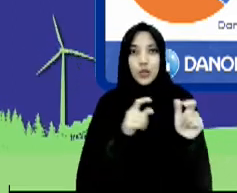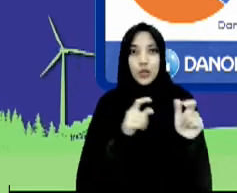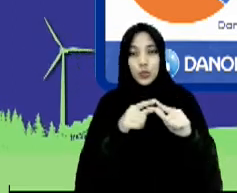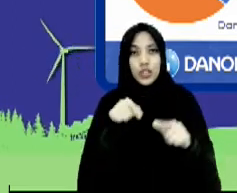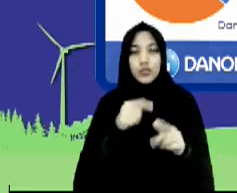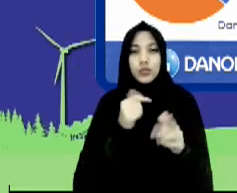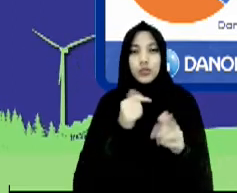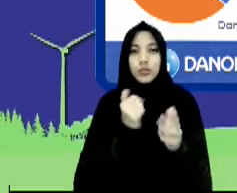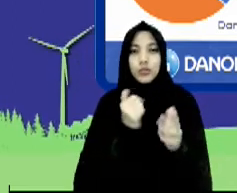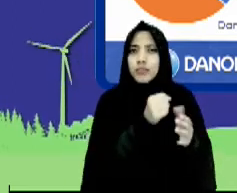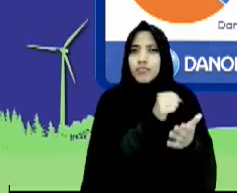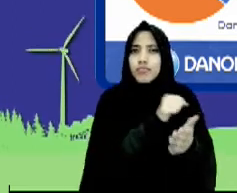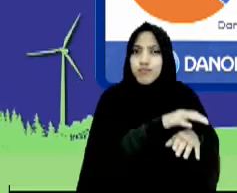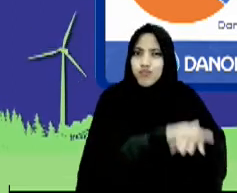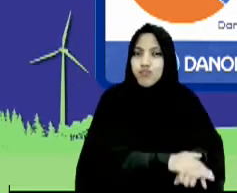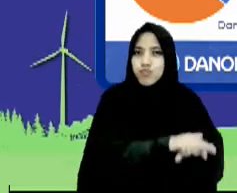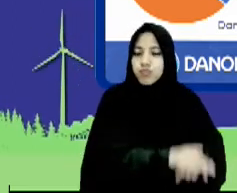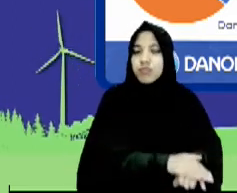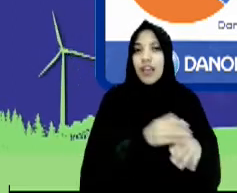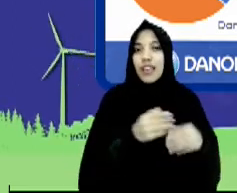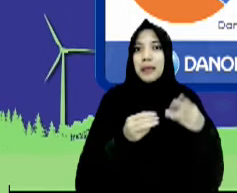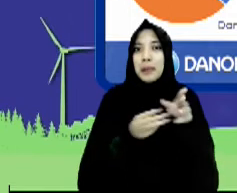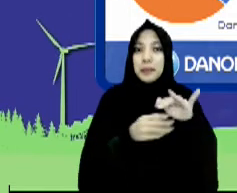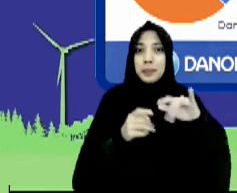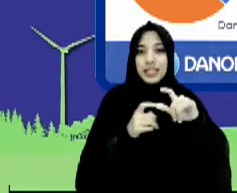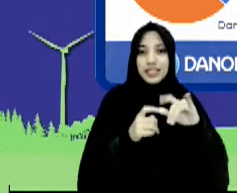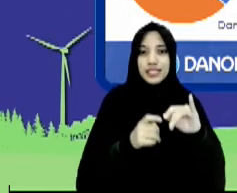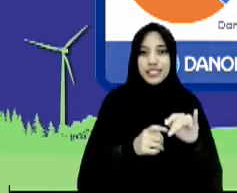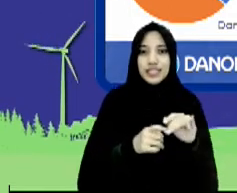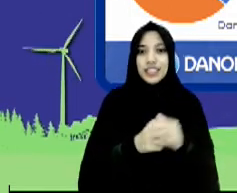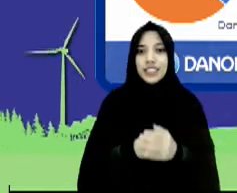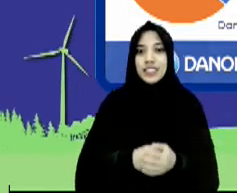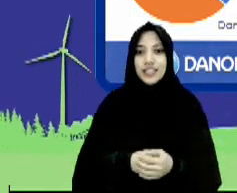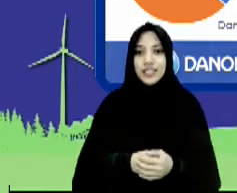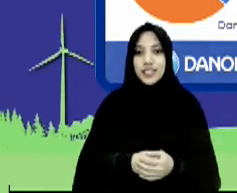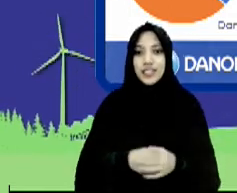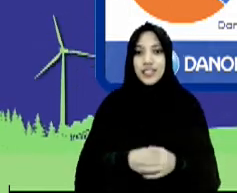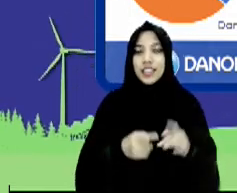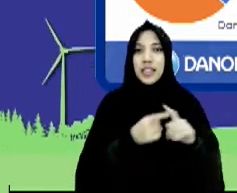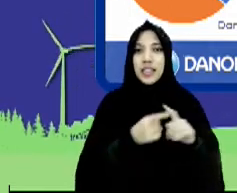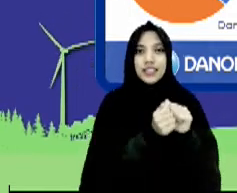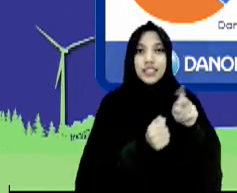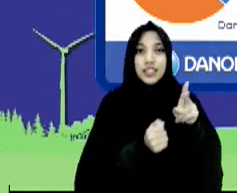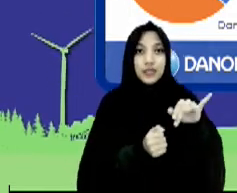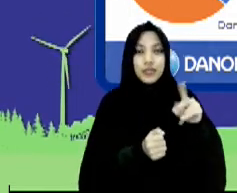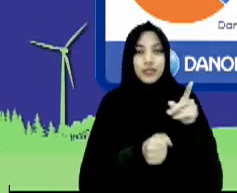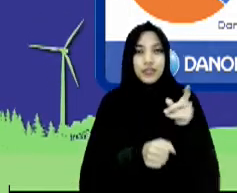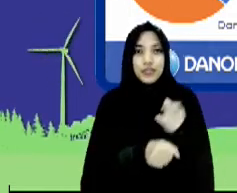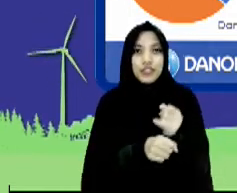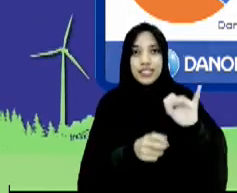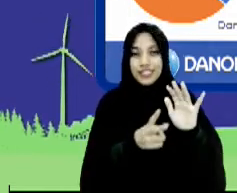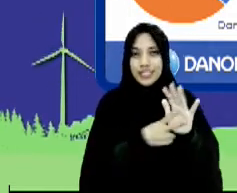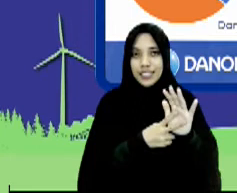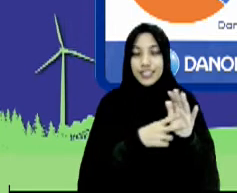14% lebih kecil dari kemasan yang e completely berbahan plastik Virgin seperti itu Jadi ini juga eh secara